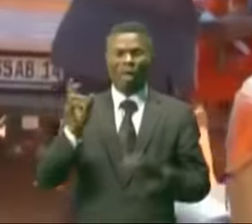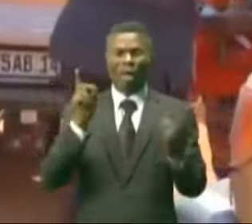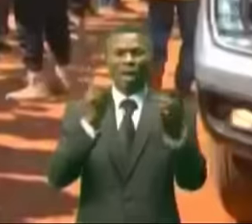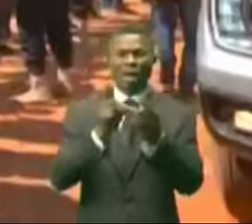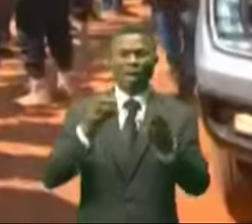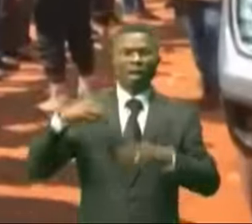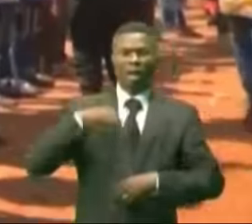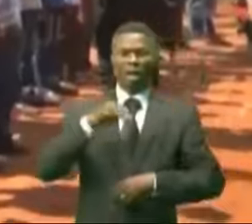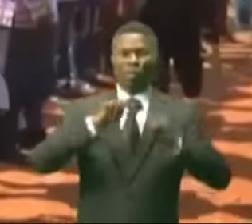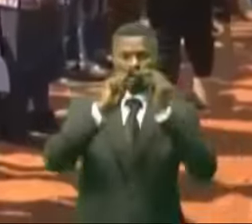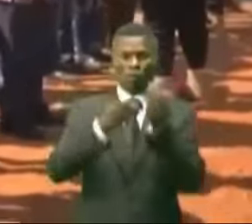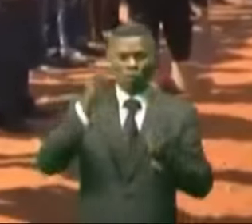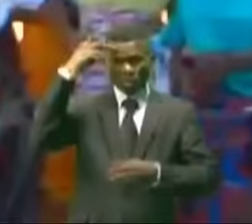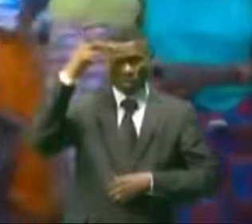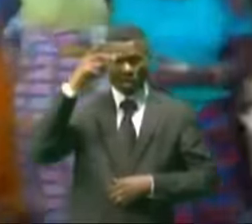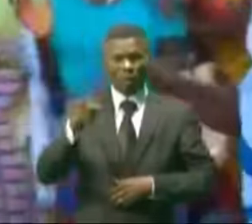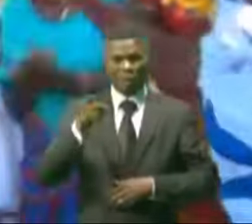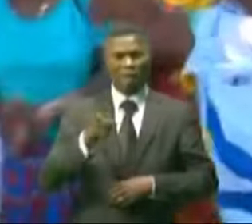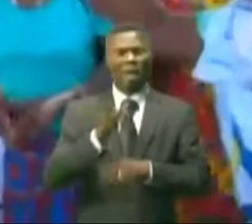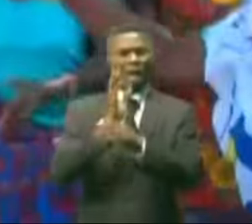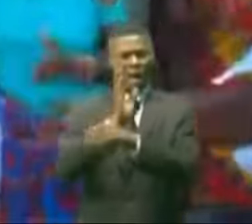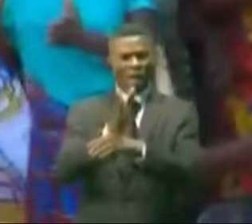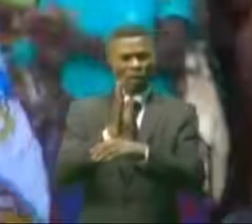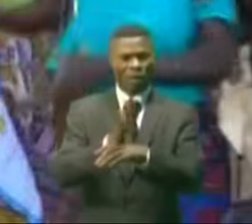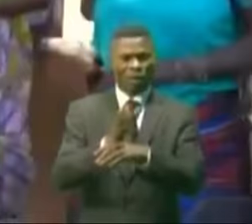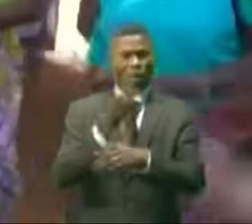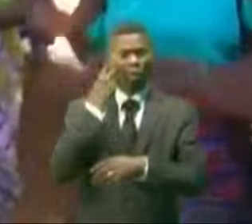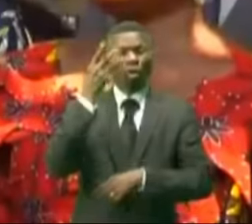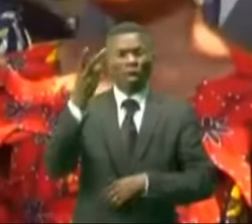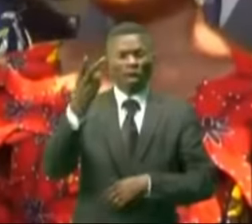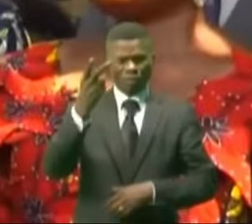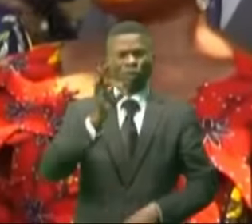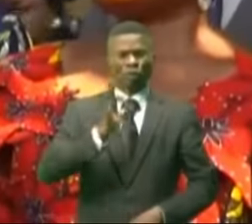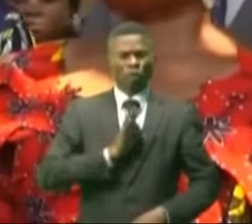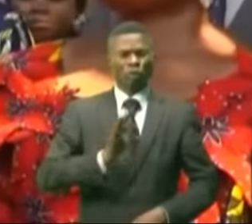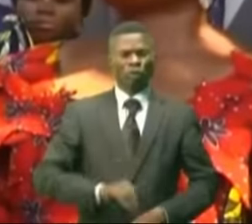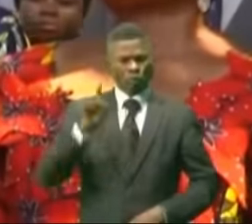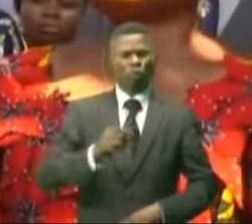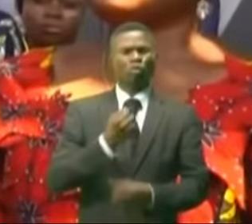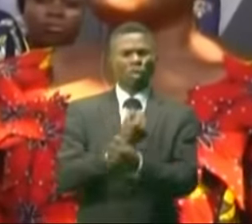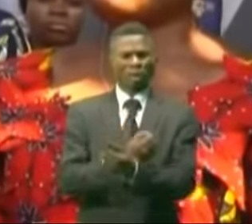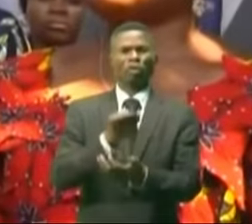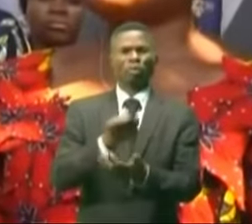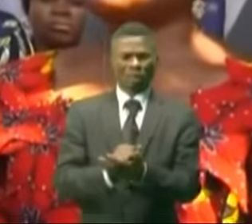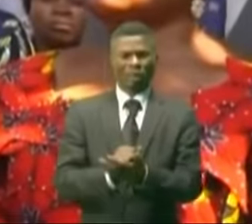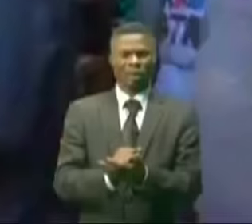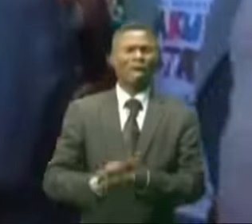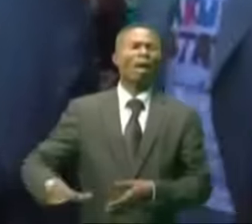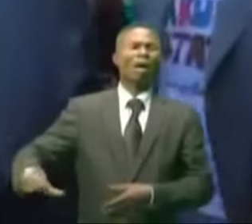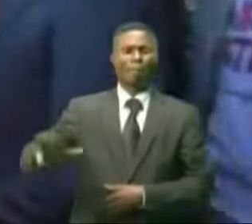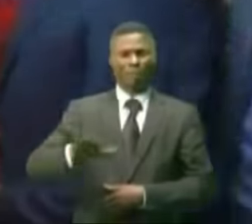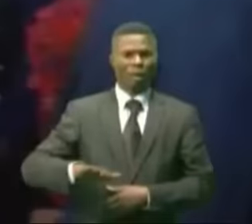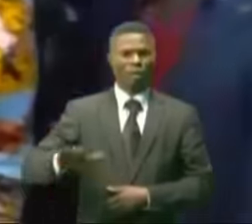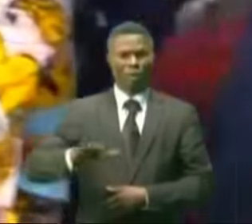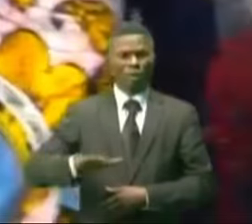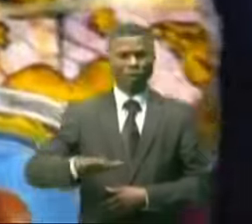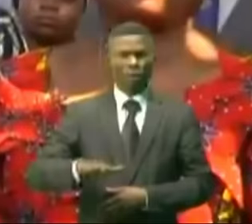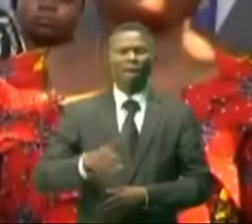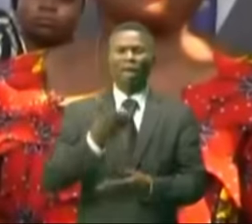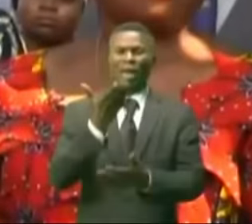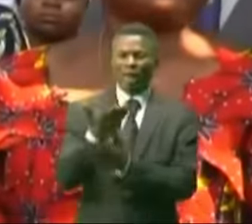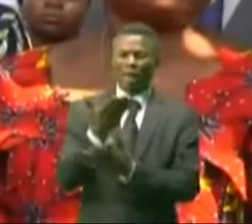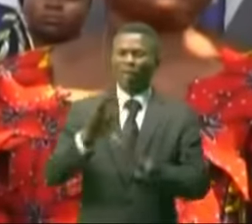partis politiques à qui il a prêché la vision du président de la République, Félix Antoine Tshisekedi Tshilombo, et les a